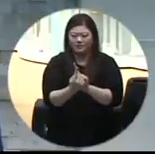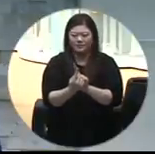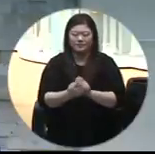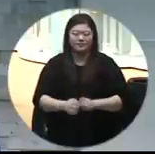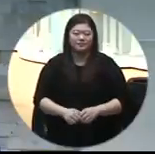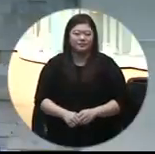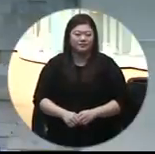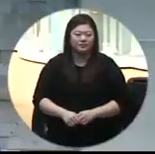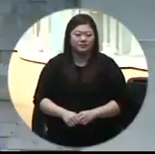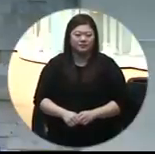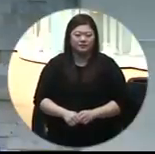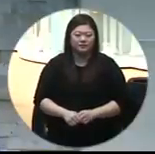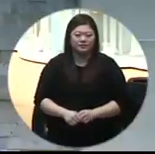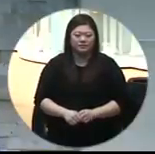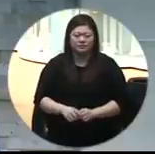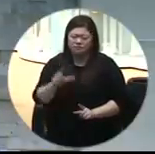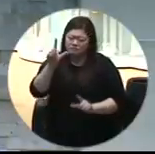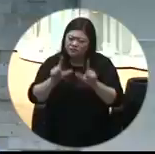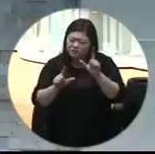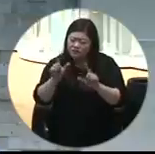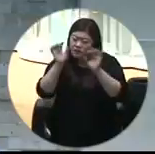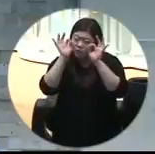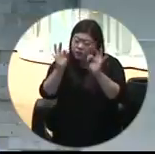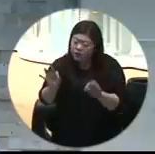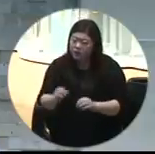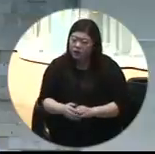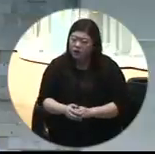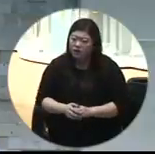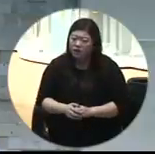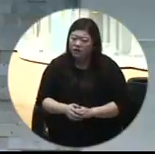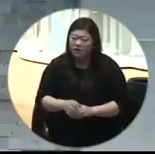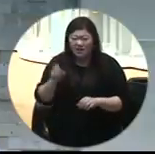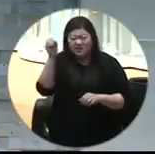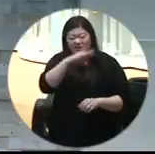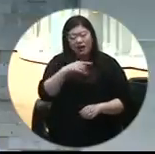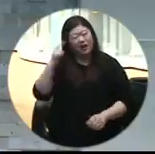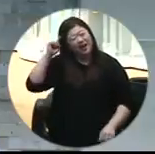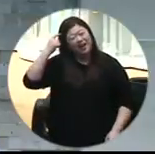이 사람의 상태는 아주 심각했습니다.